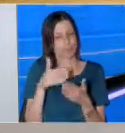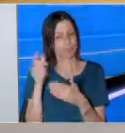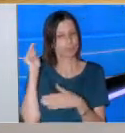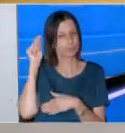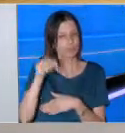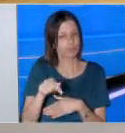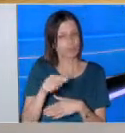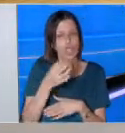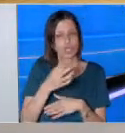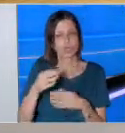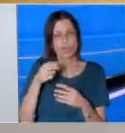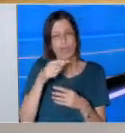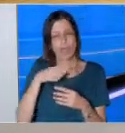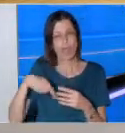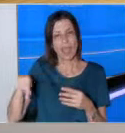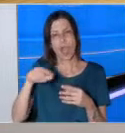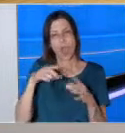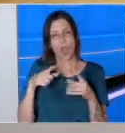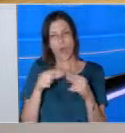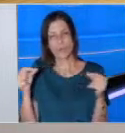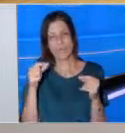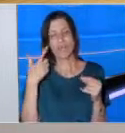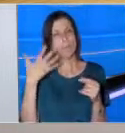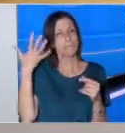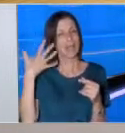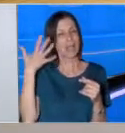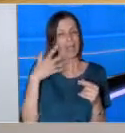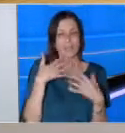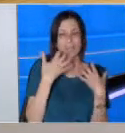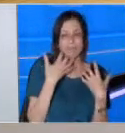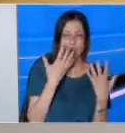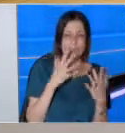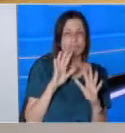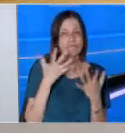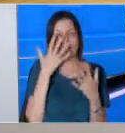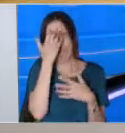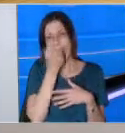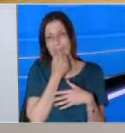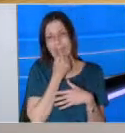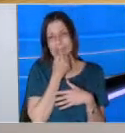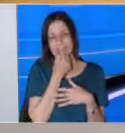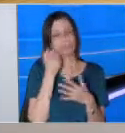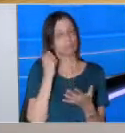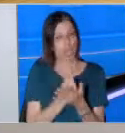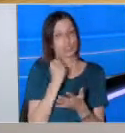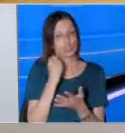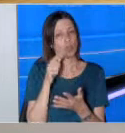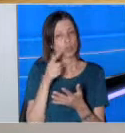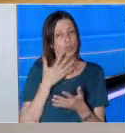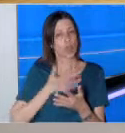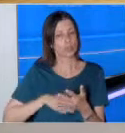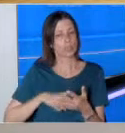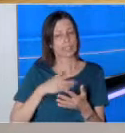יישובי העוטף, כשברקע דיווחים ממש מהרגעים הללו שחמאס למעשה מאשר שהוא